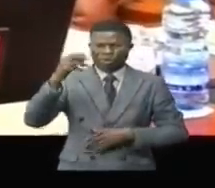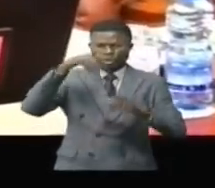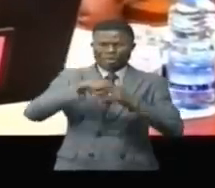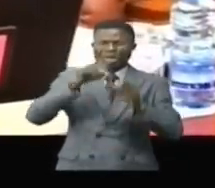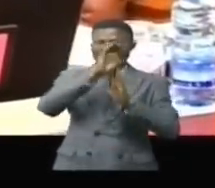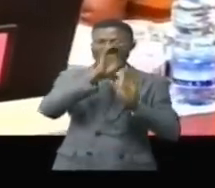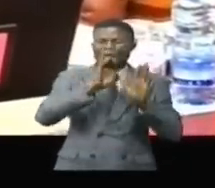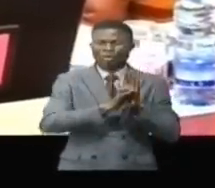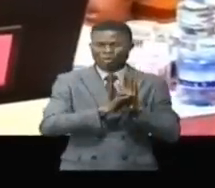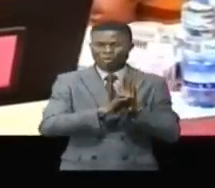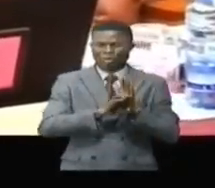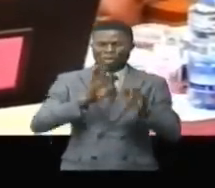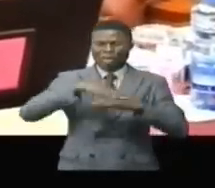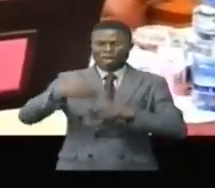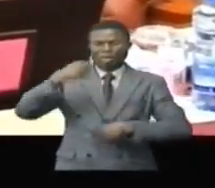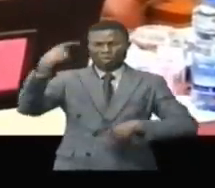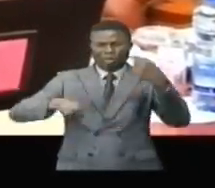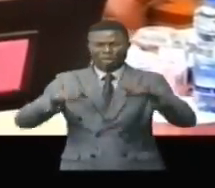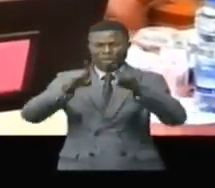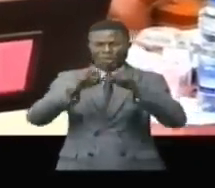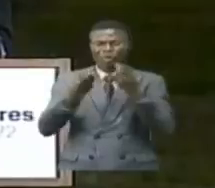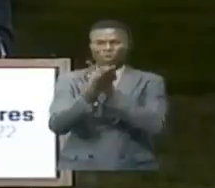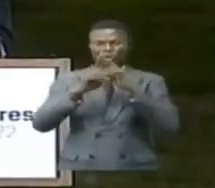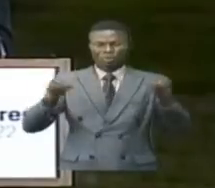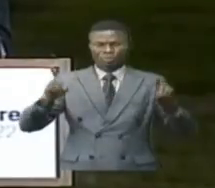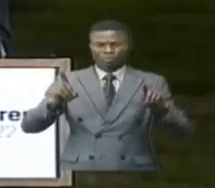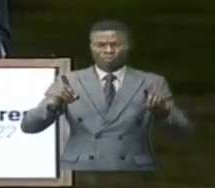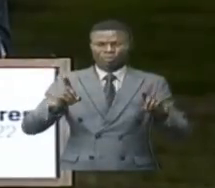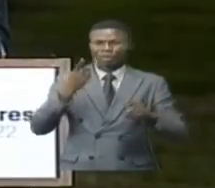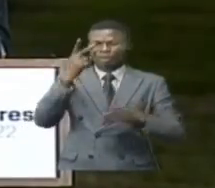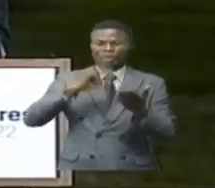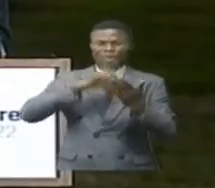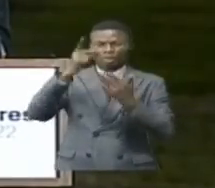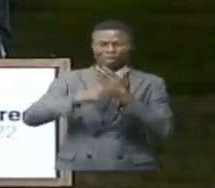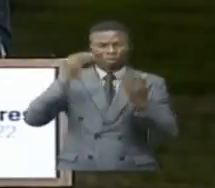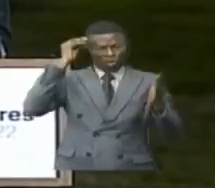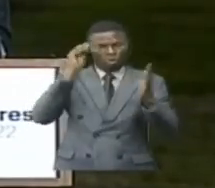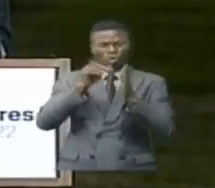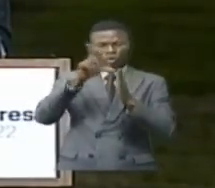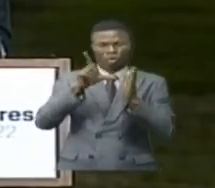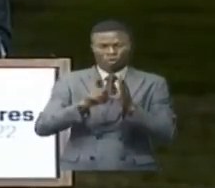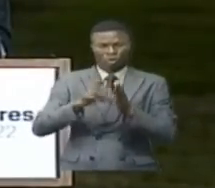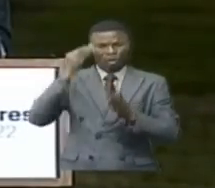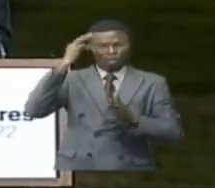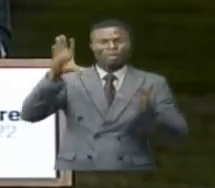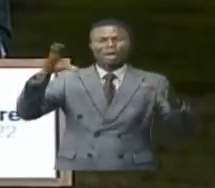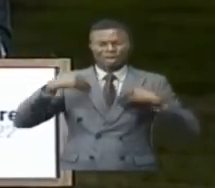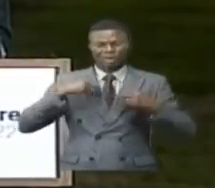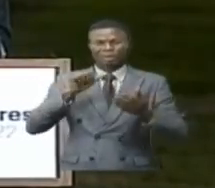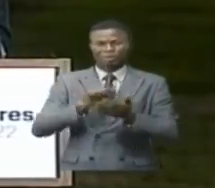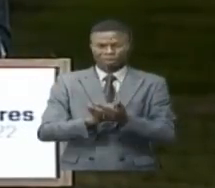Constitution. Après débat et délibération, ces deux projets d'ordonnance-loi ont été adoptés.